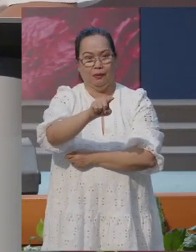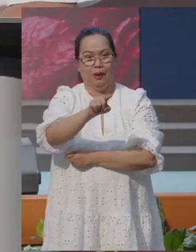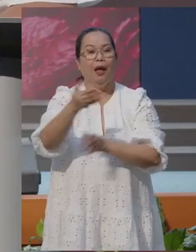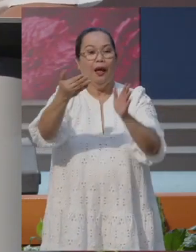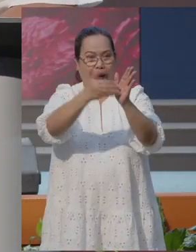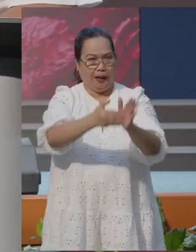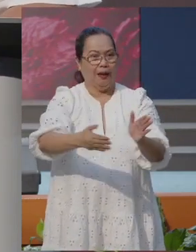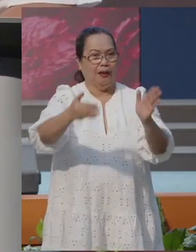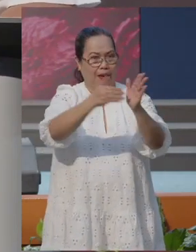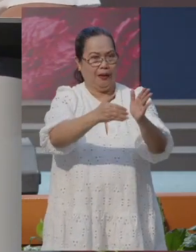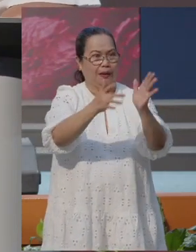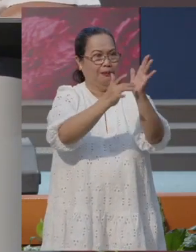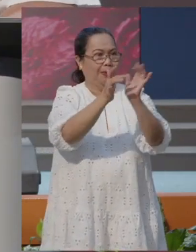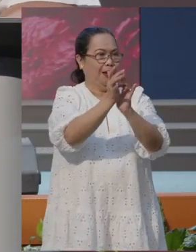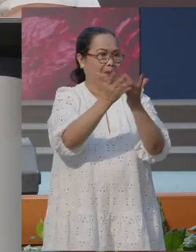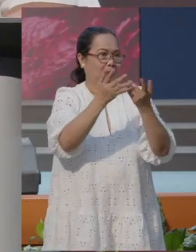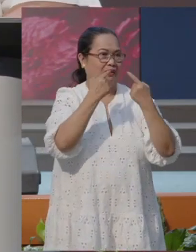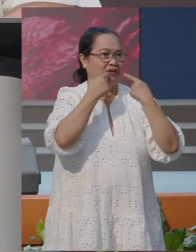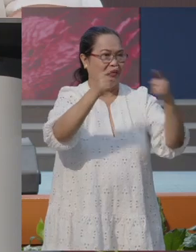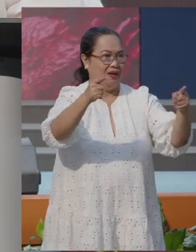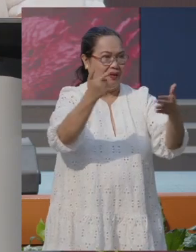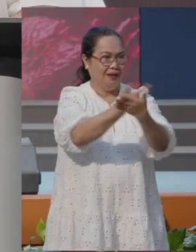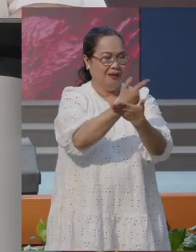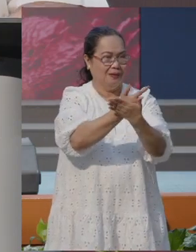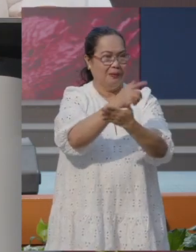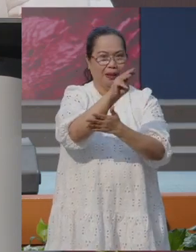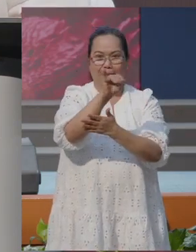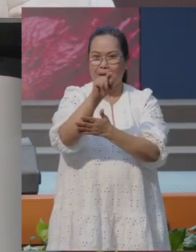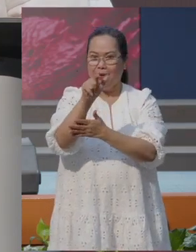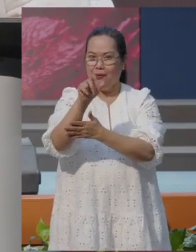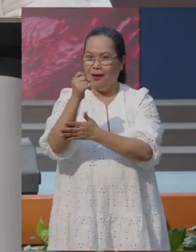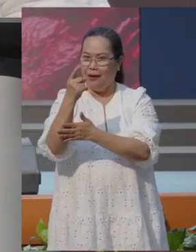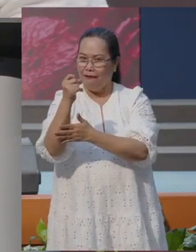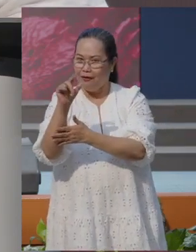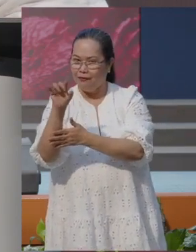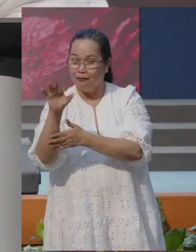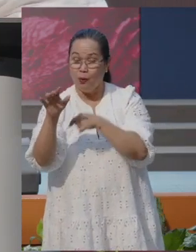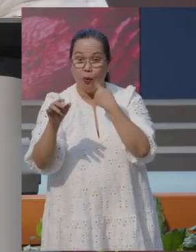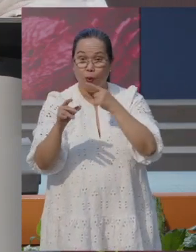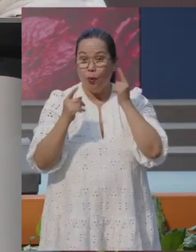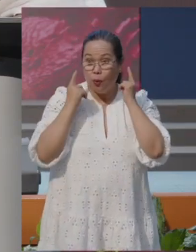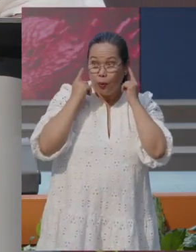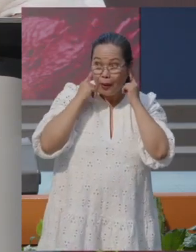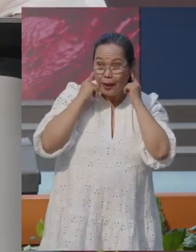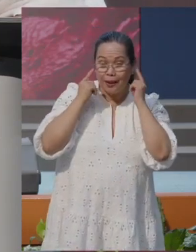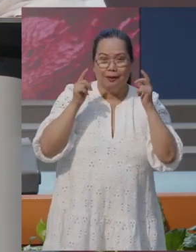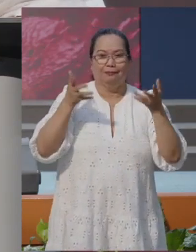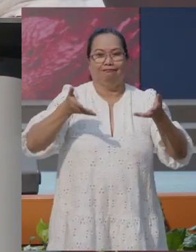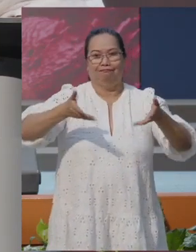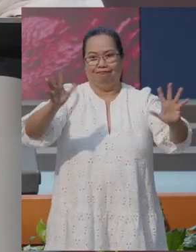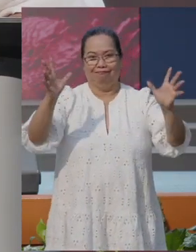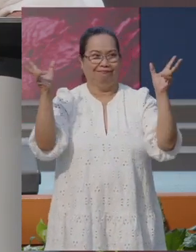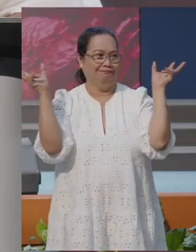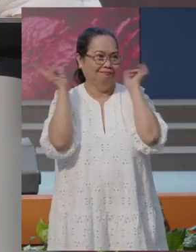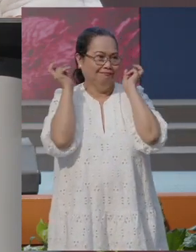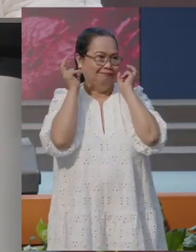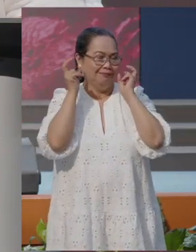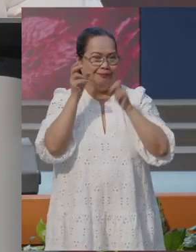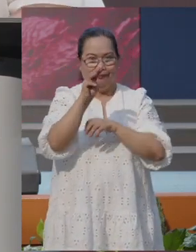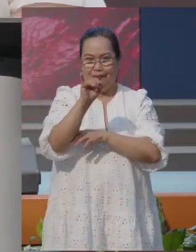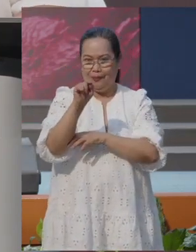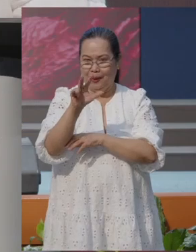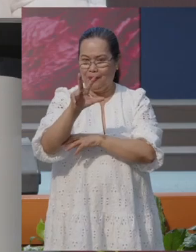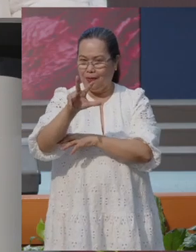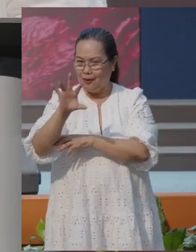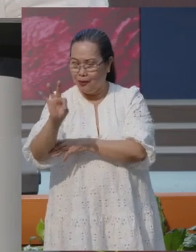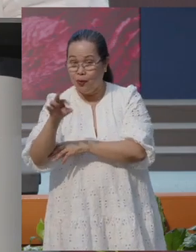Paulit-ulit po siya sa Gospels, Matthew 11:15. "He who has ears to hear, let him hear." Matthew